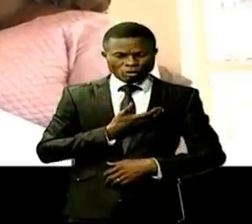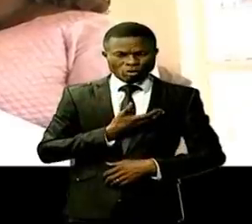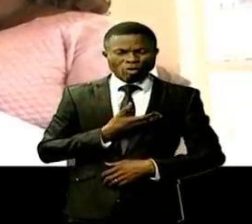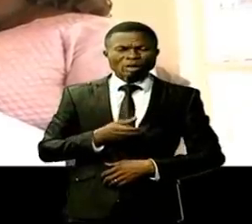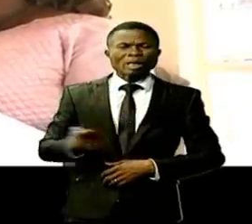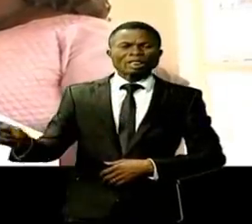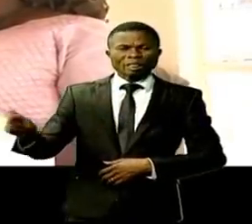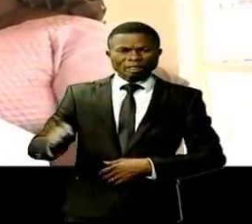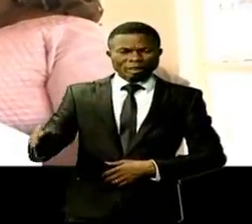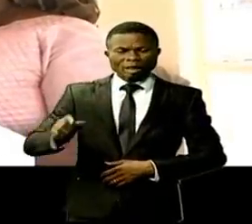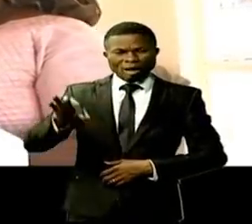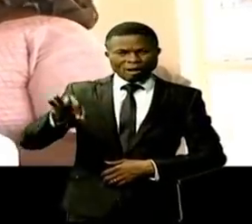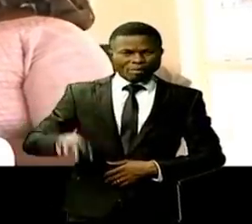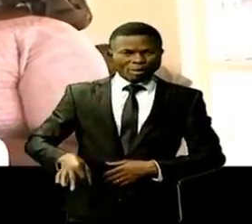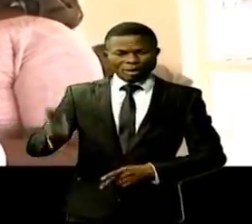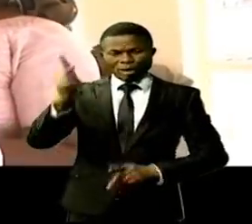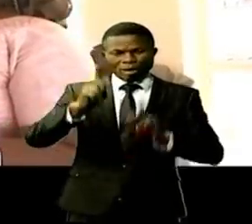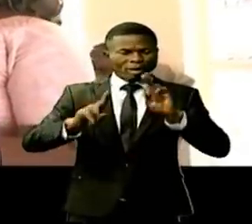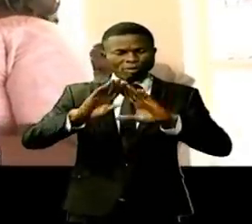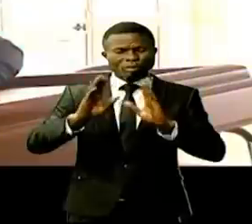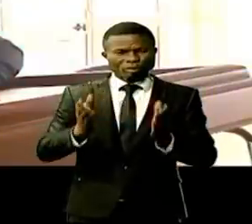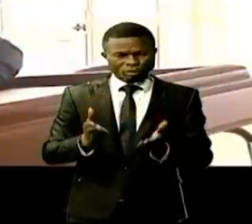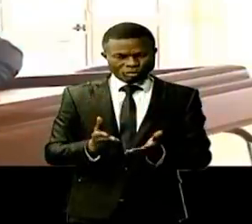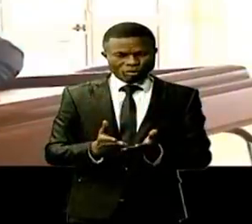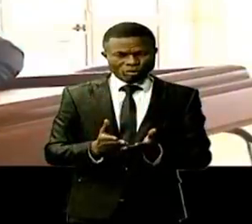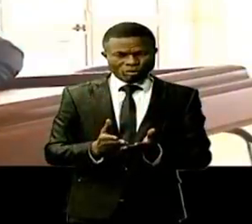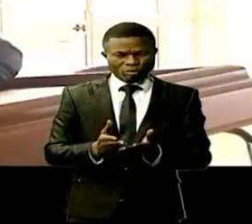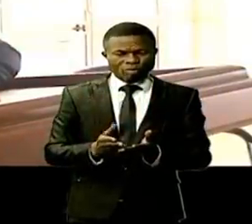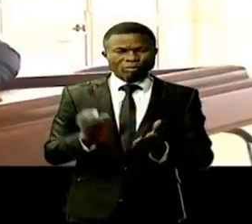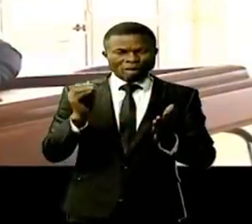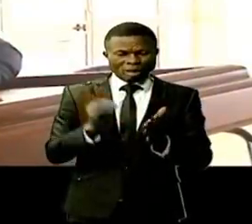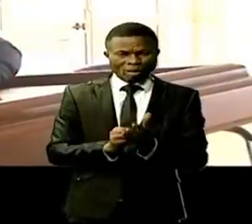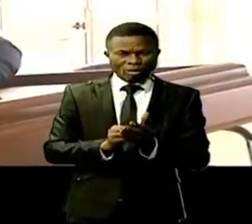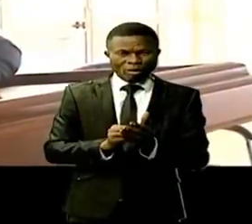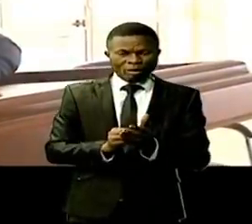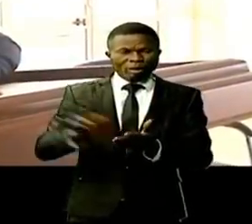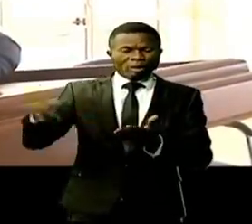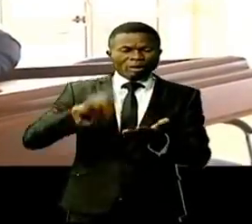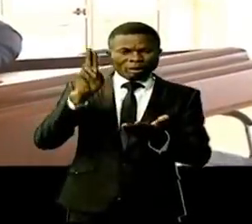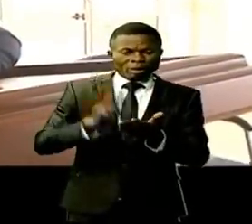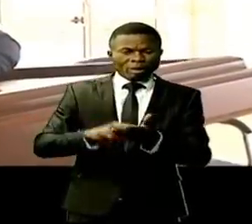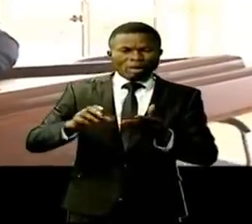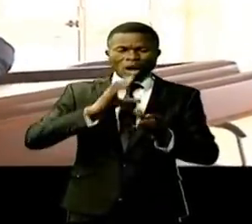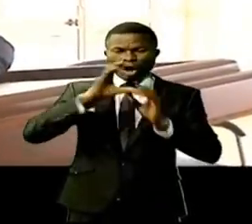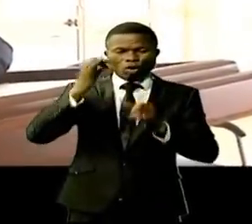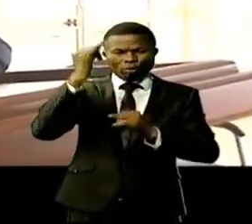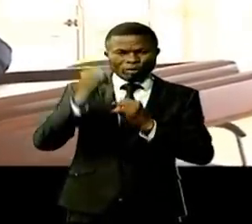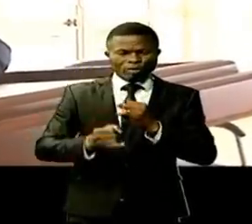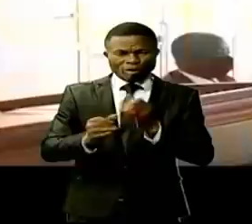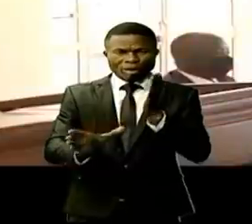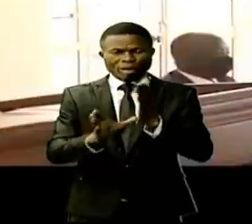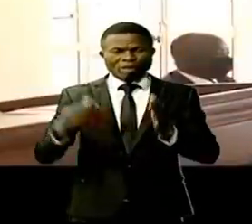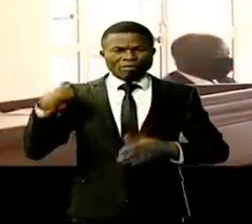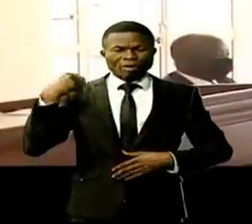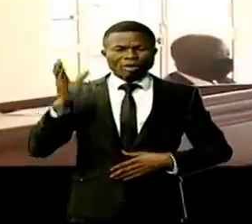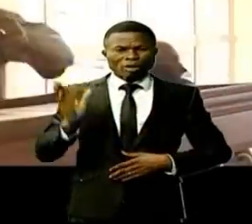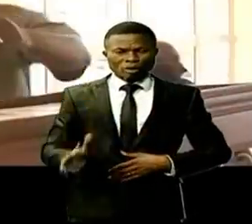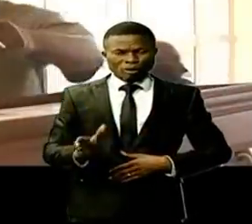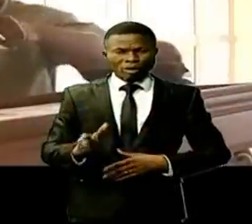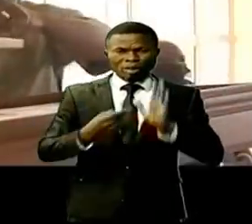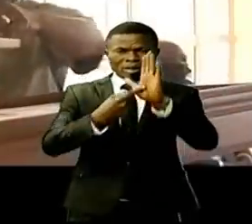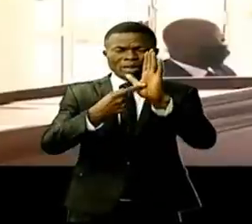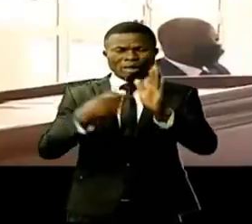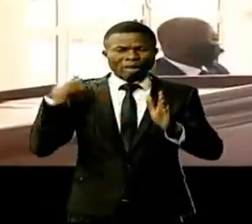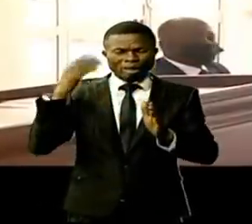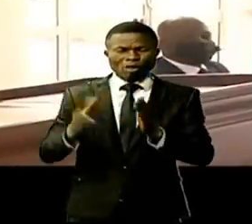entité pour le bien-être de notre population. Intervient enfin la signature du communiqué final par le vice-gouverneur, représentant du